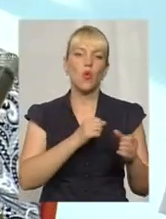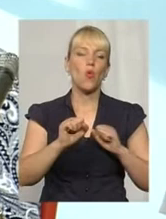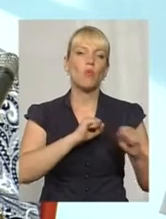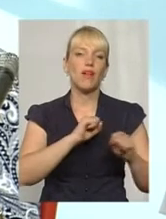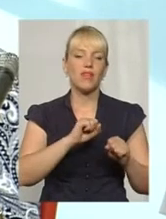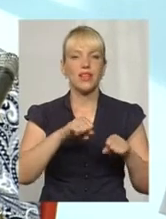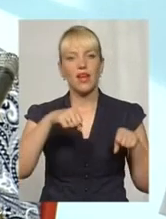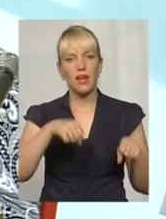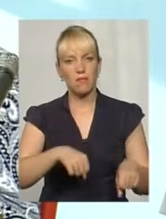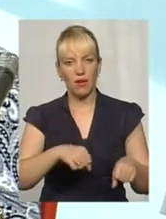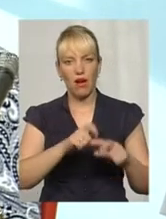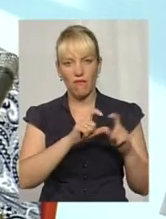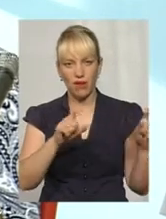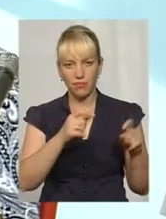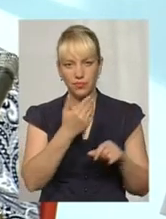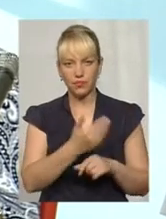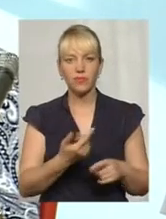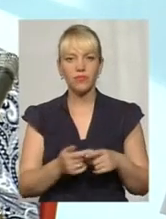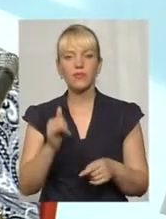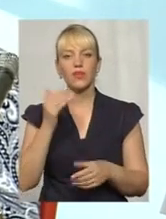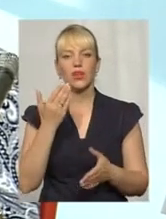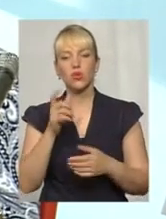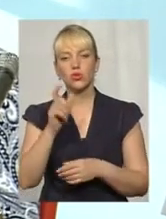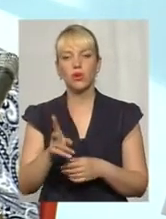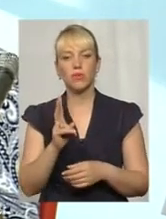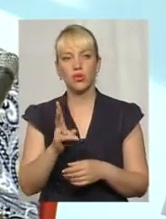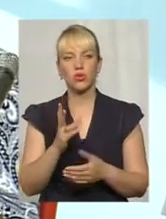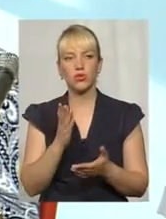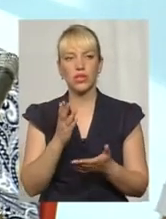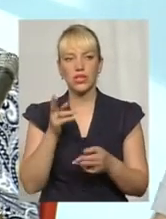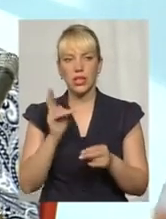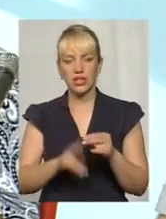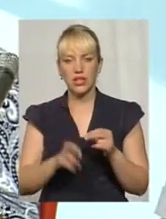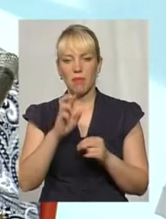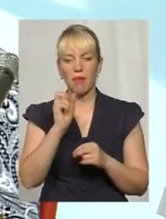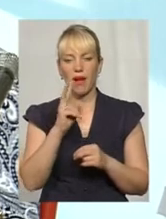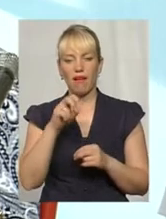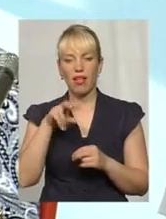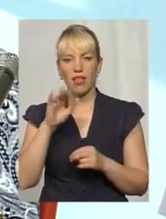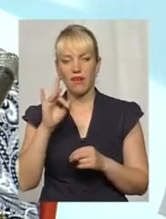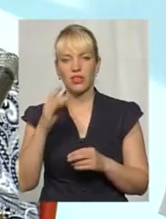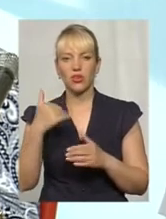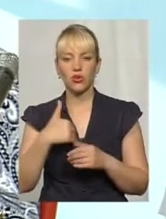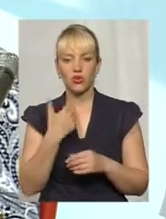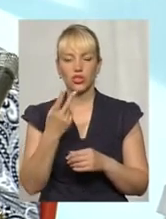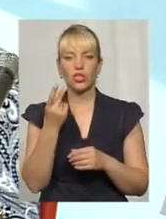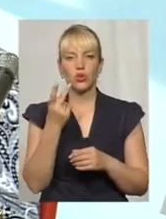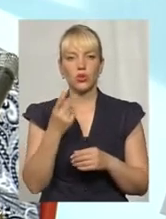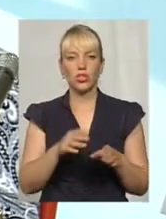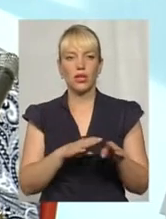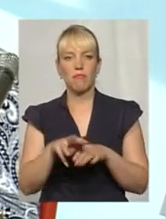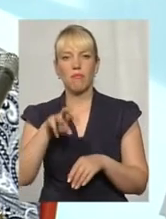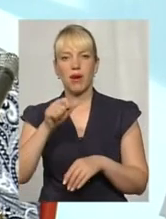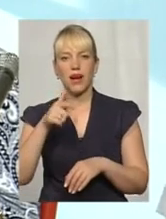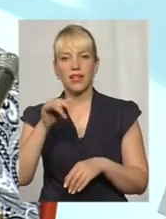особа, яка здобула за першим бакалаврським рівнем освіту, а хоче здобути її за другим бакалаврським,